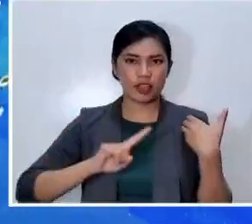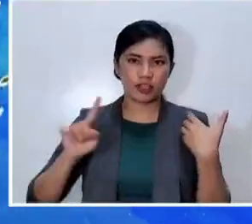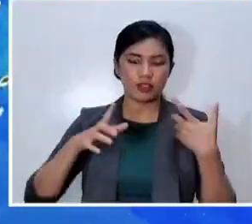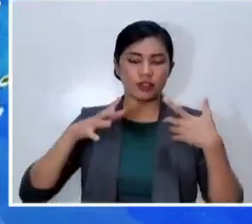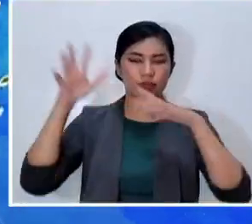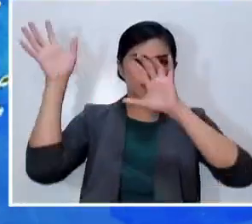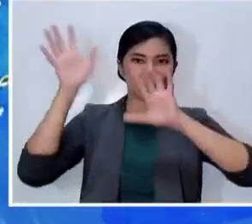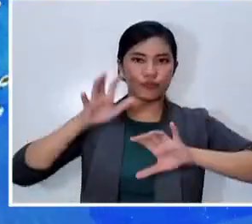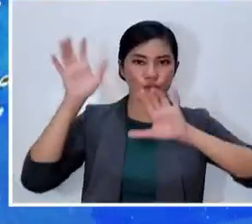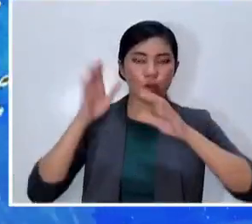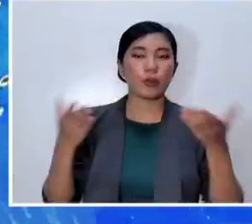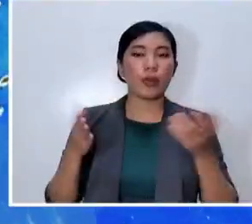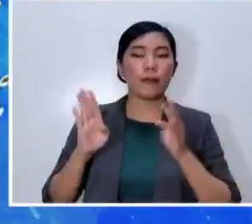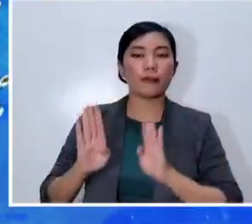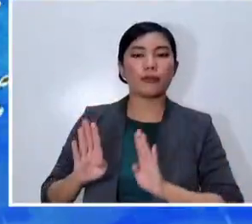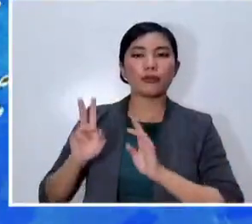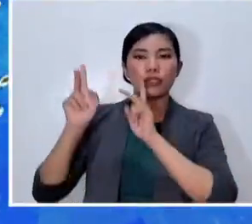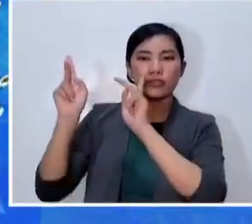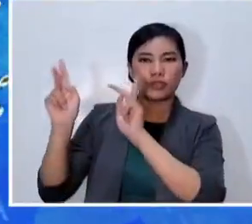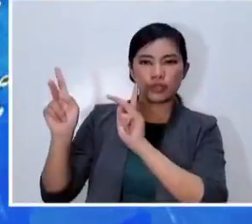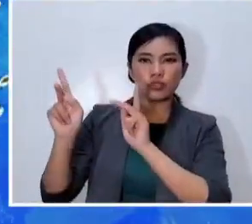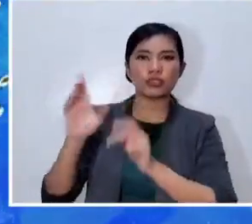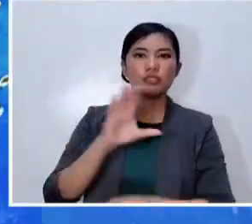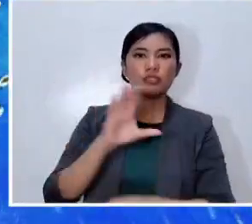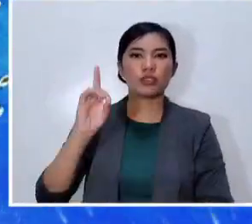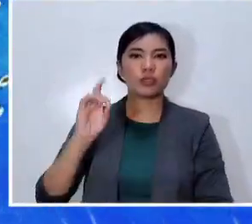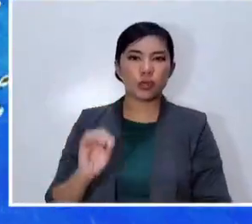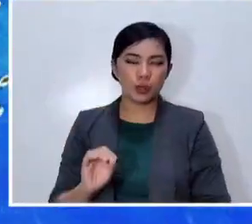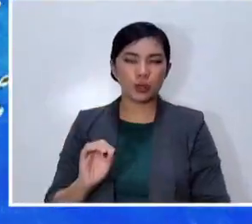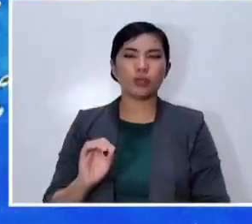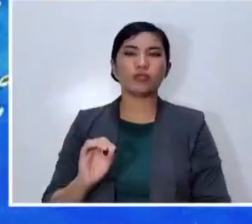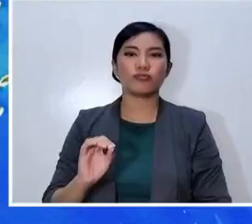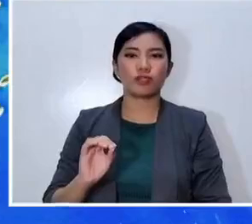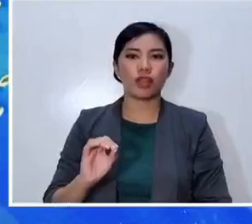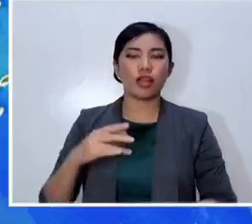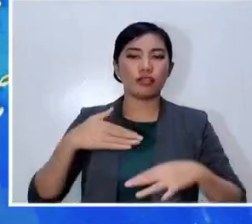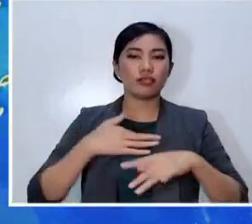Oro, Dipolog, Davao City, General Santos City at Zamboanga